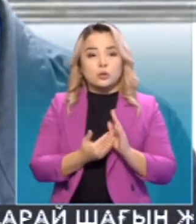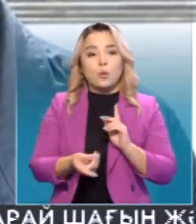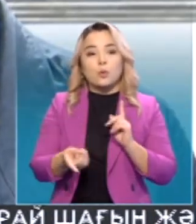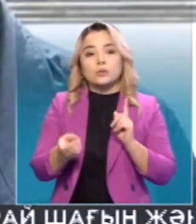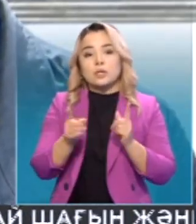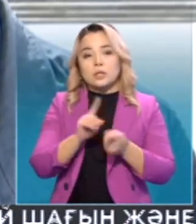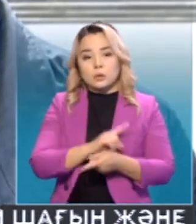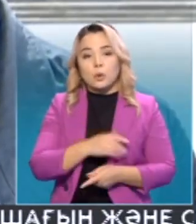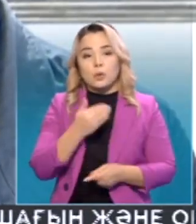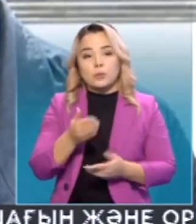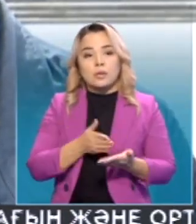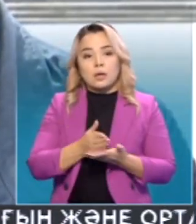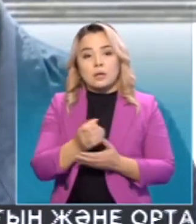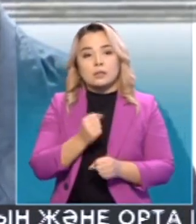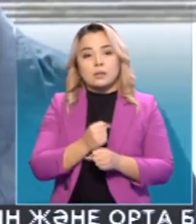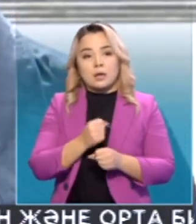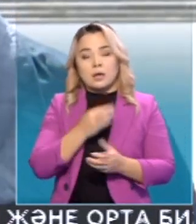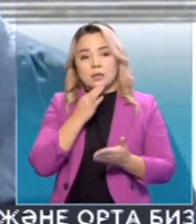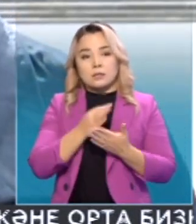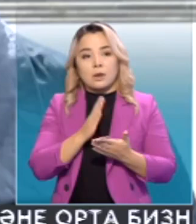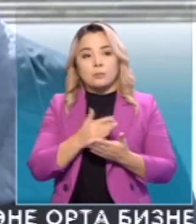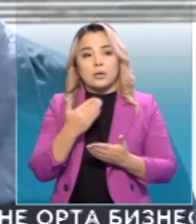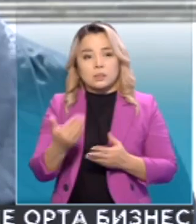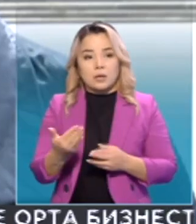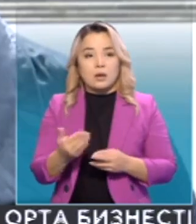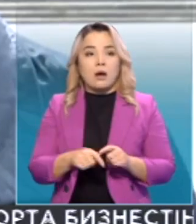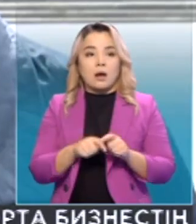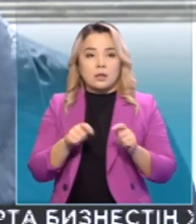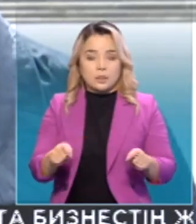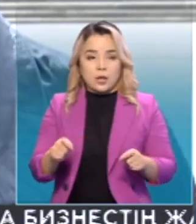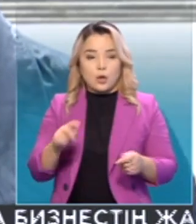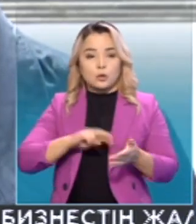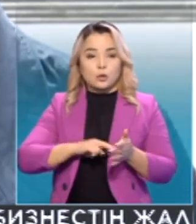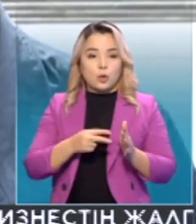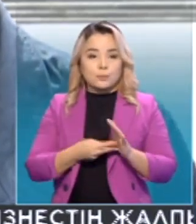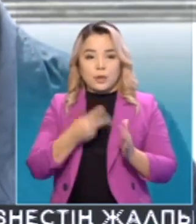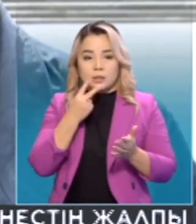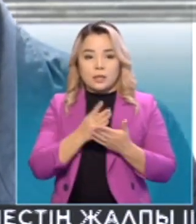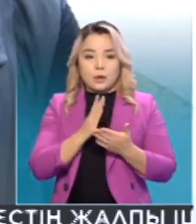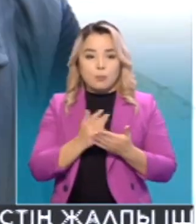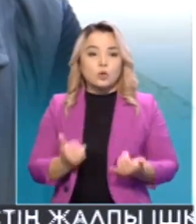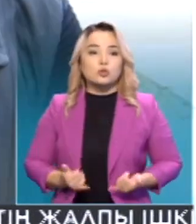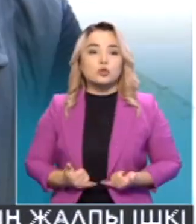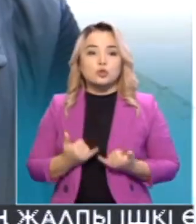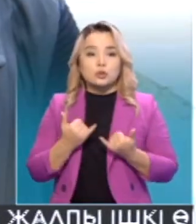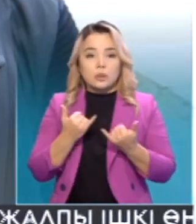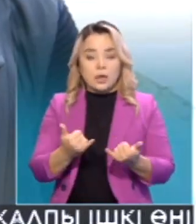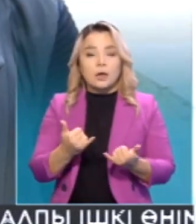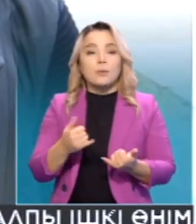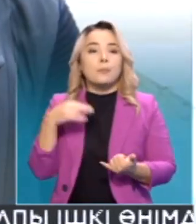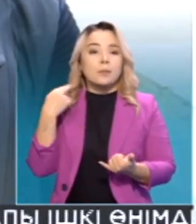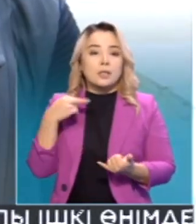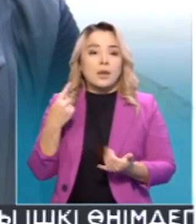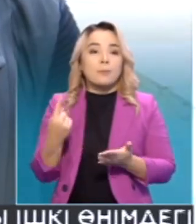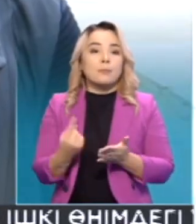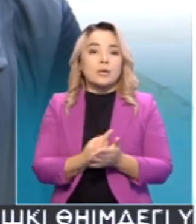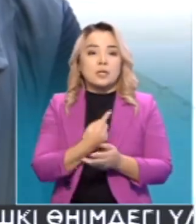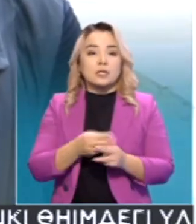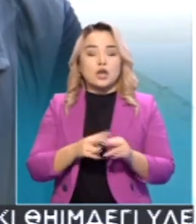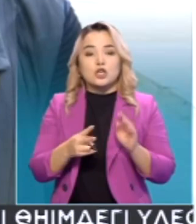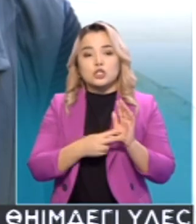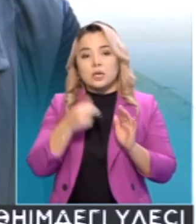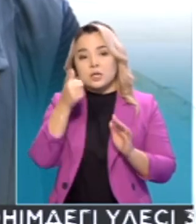өзгерту, оның үдерістерін өзгерту туралы ол кісі ашық өзінің кешенді жоспары бар екенін ұсынды. Президенттің мысалы бір рет 7